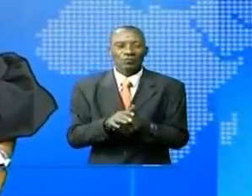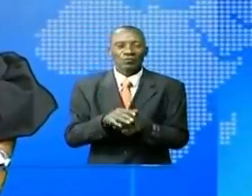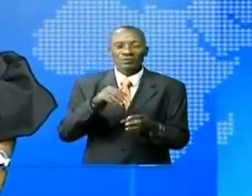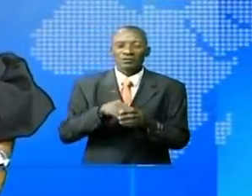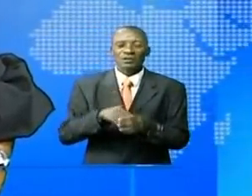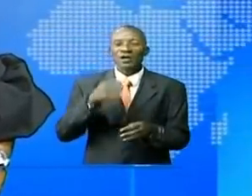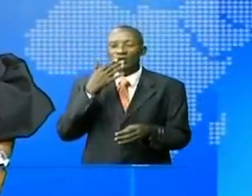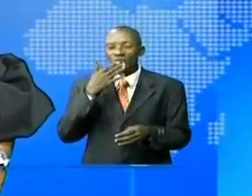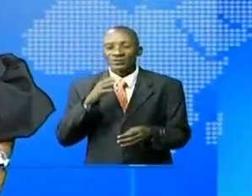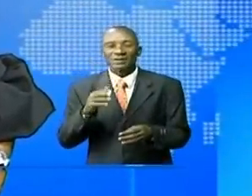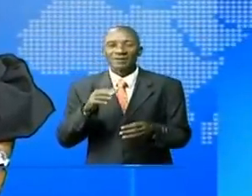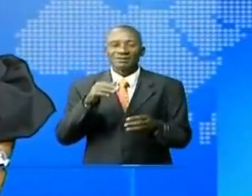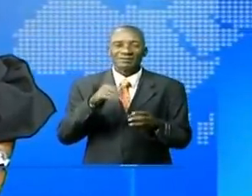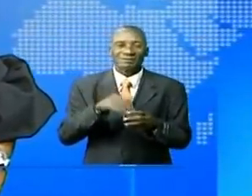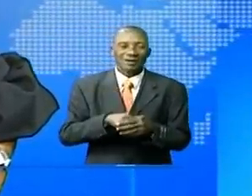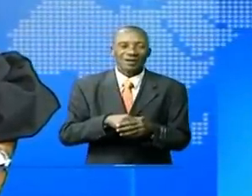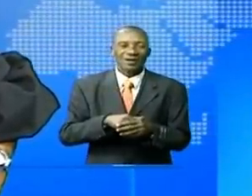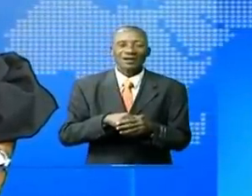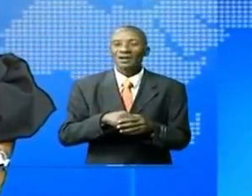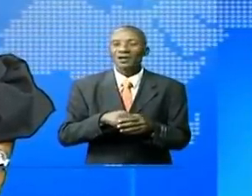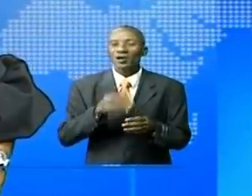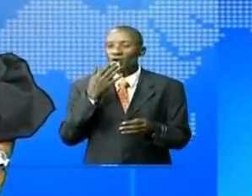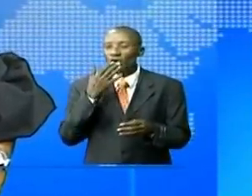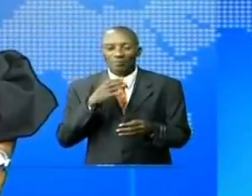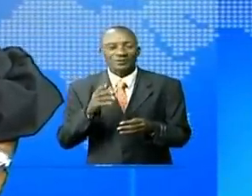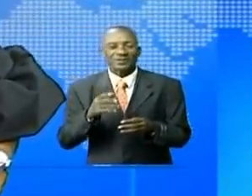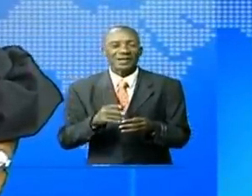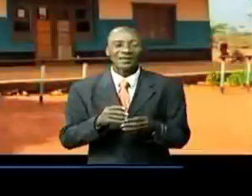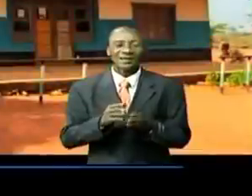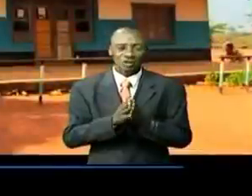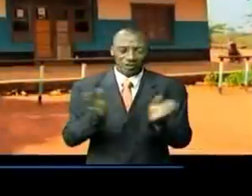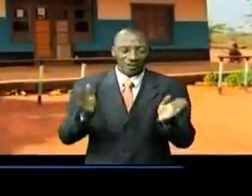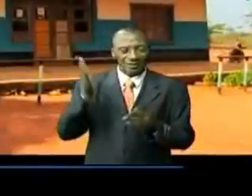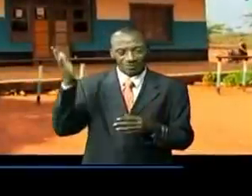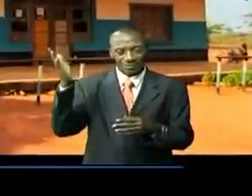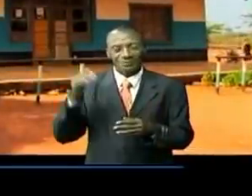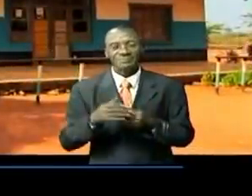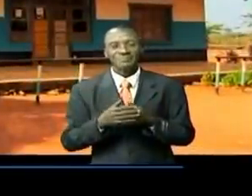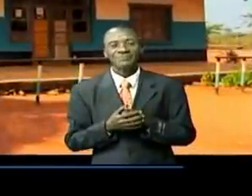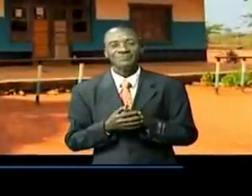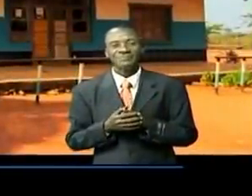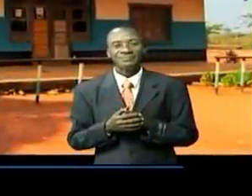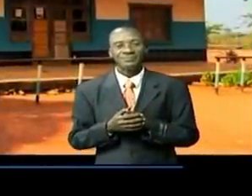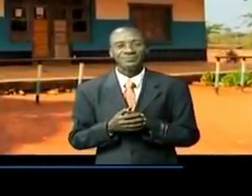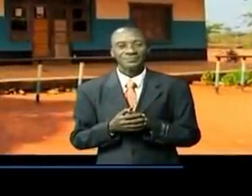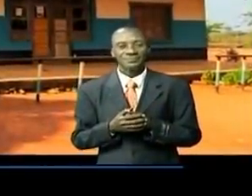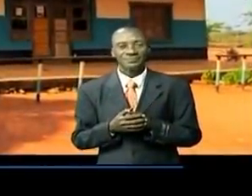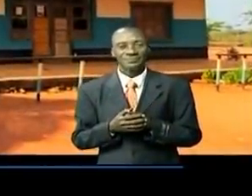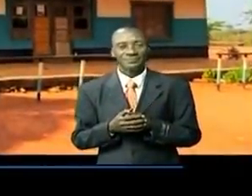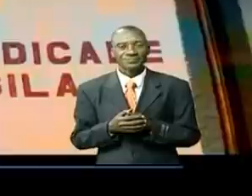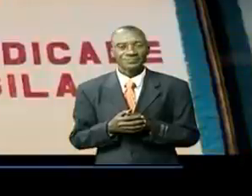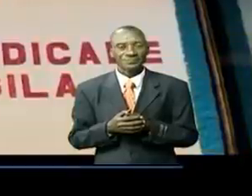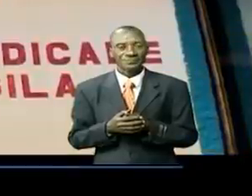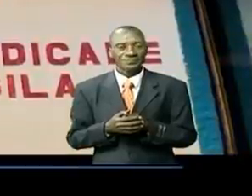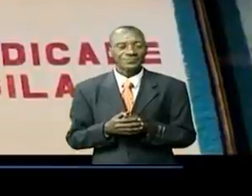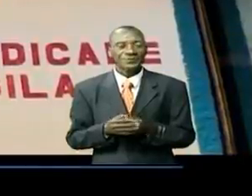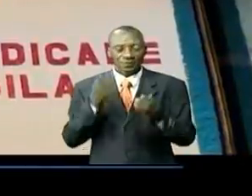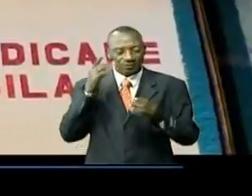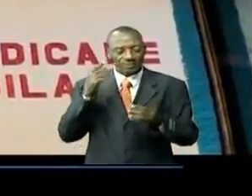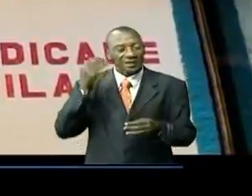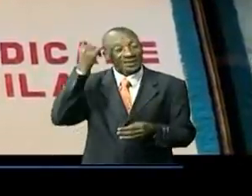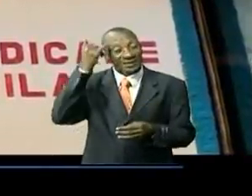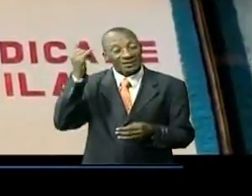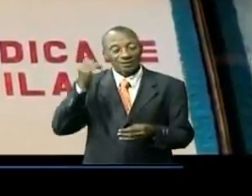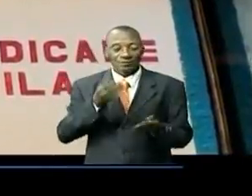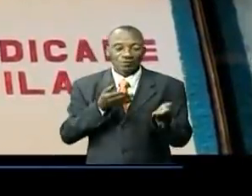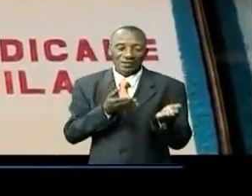de ces institutions médicales dans ce coin du pays avec Pierre Mbouyou. L'une des fiertés socio-sanitaires de nos compatriotes habitant les